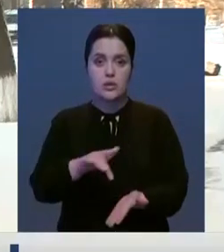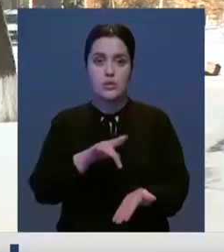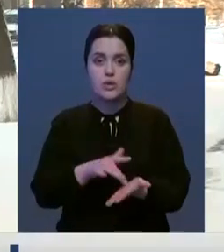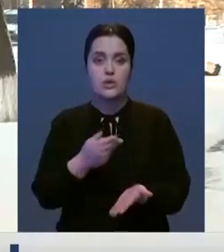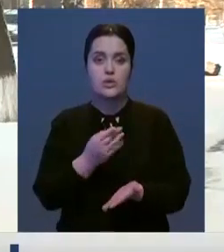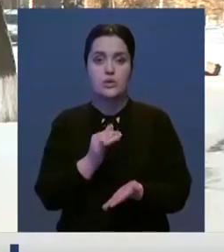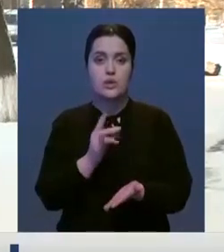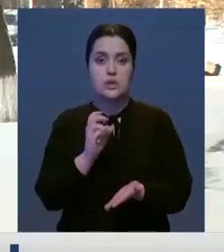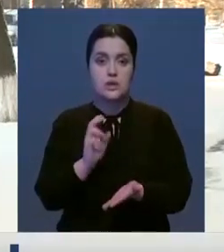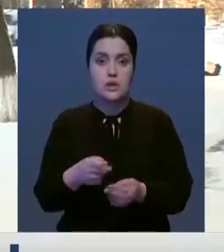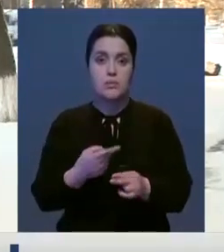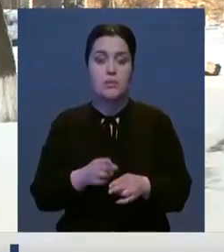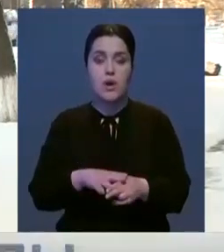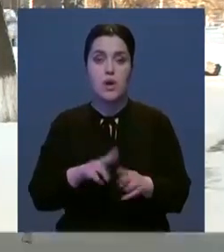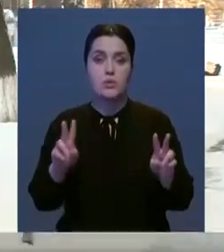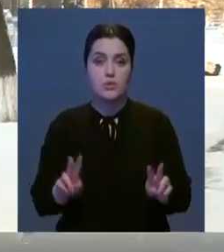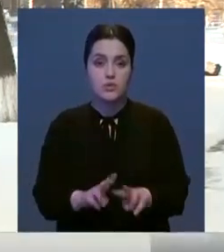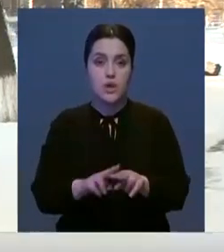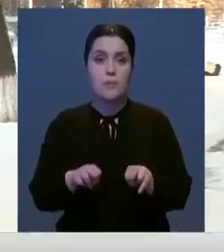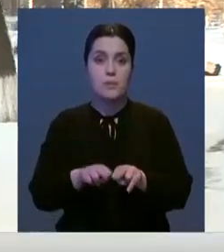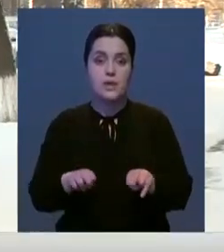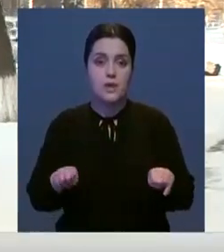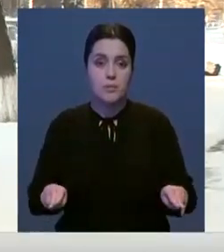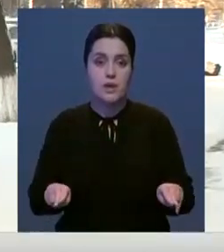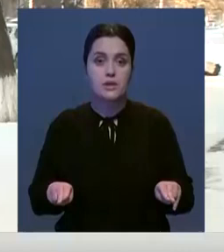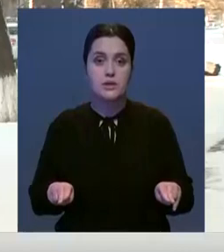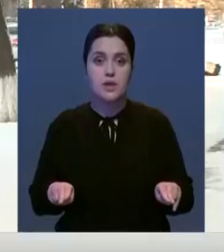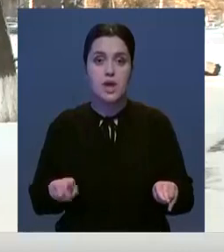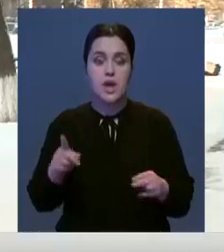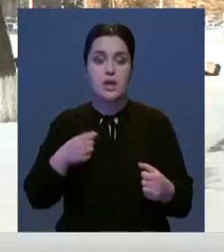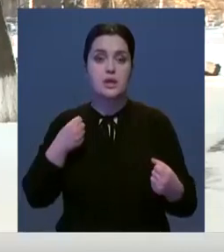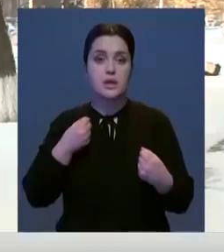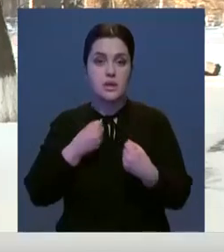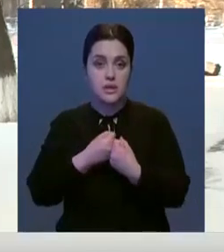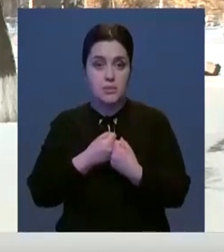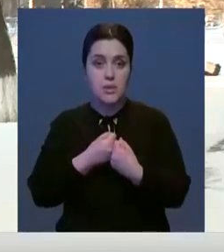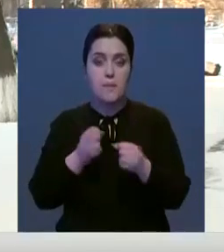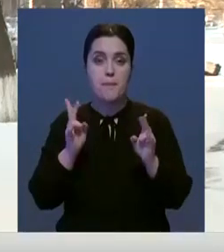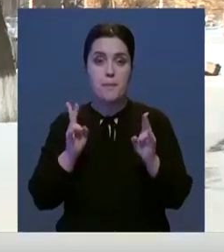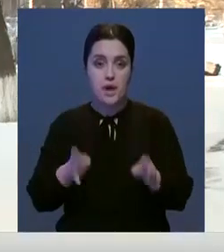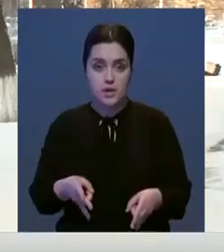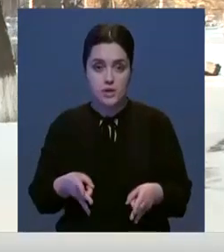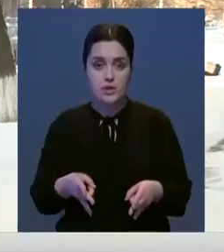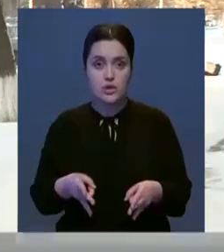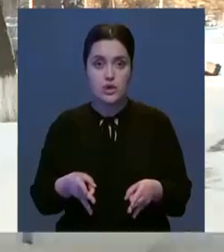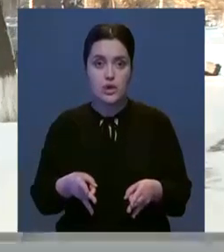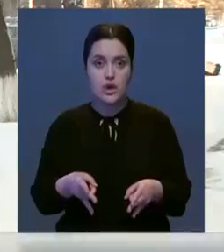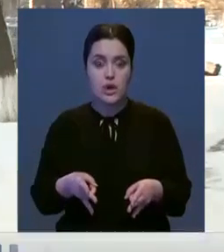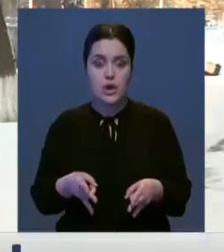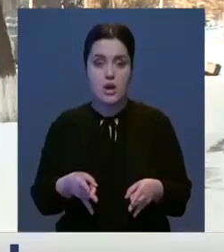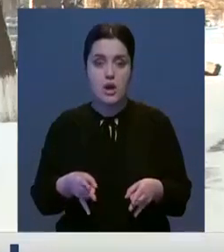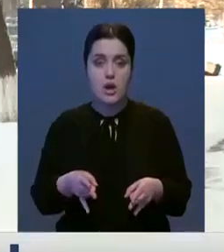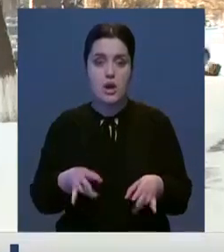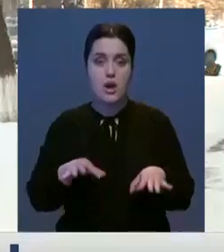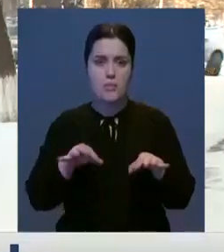трассе Нур-Султан Петропавловск, где в результате ДТП произошло скопление автотранспортных средств. В